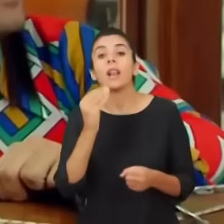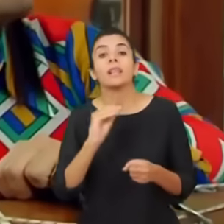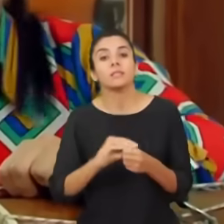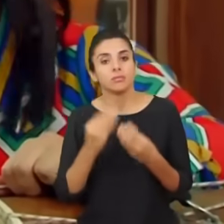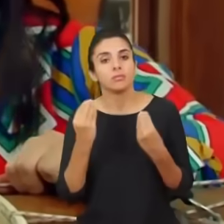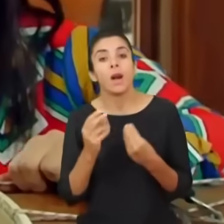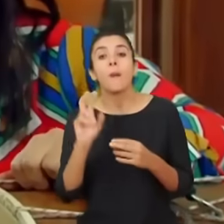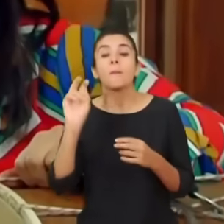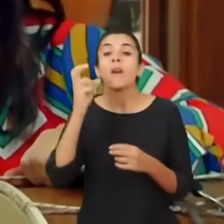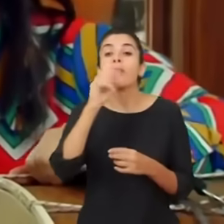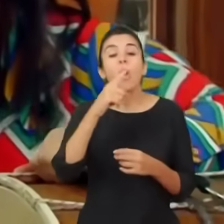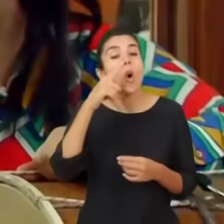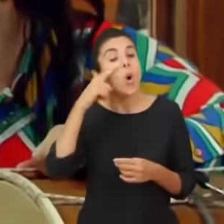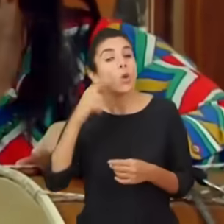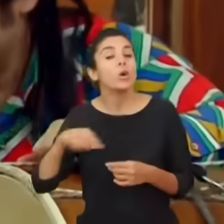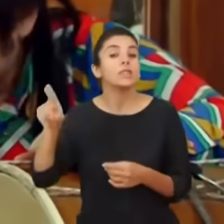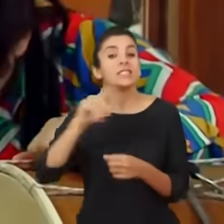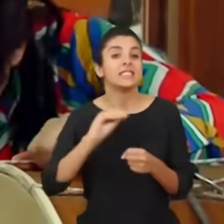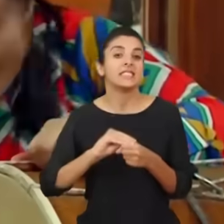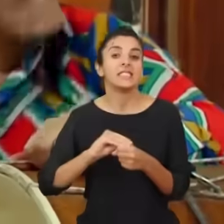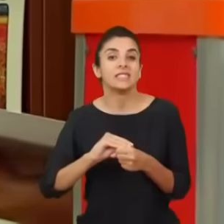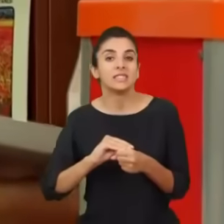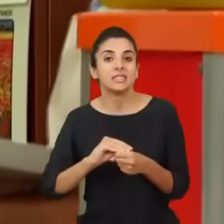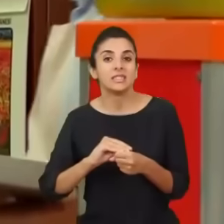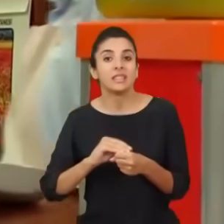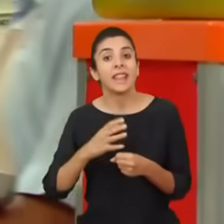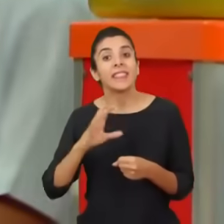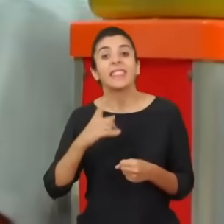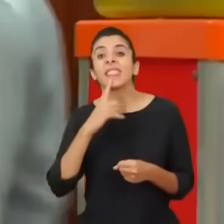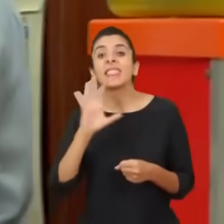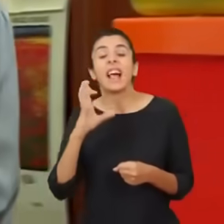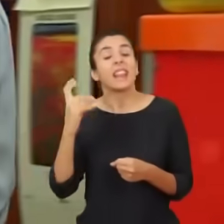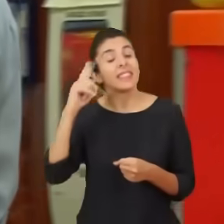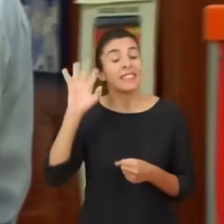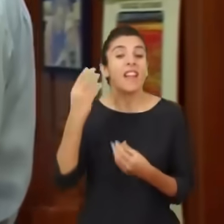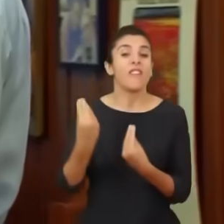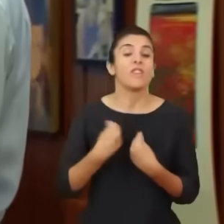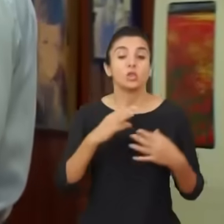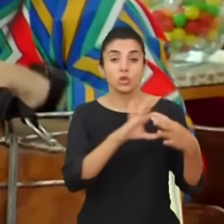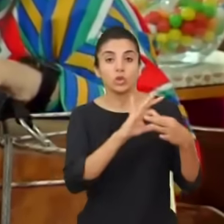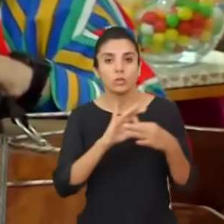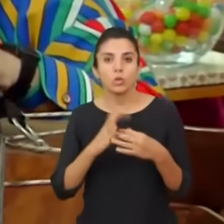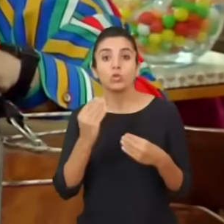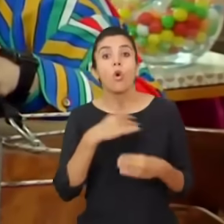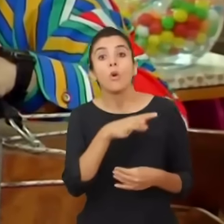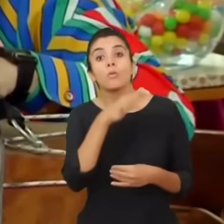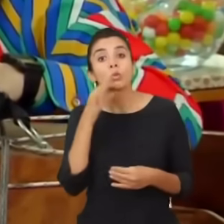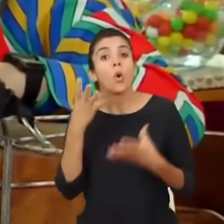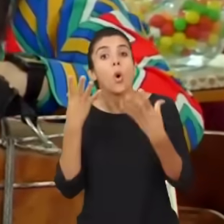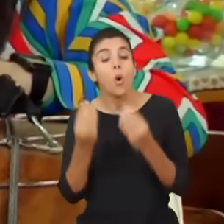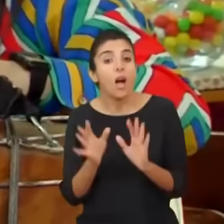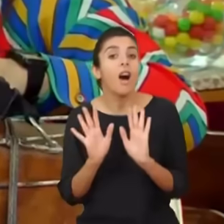Güzel. Maviş gözleri. Deli eder sözleri. Çok mutlu olurduk